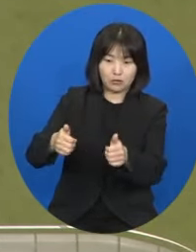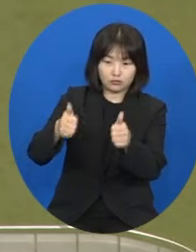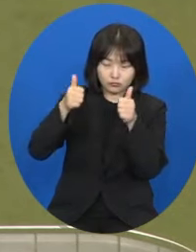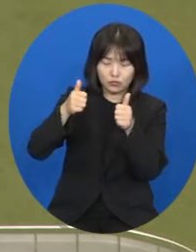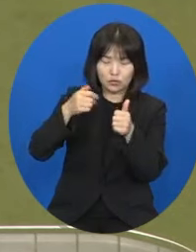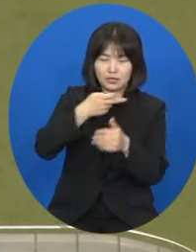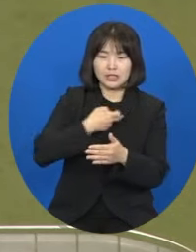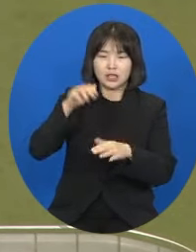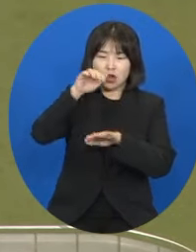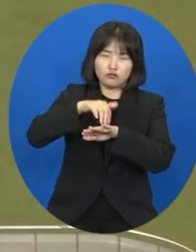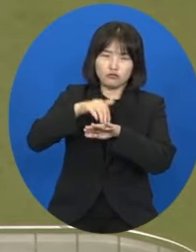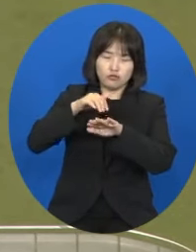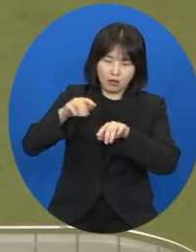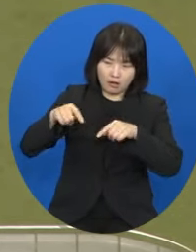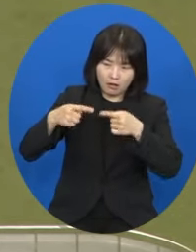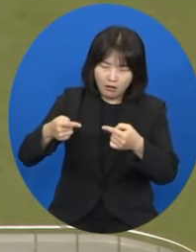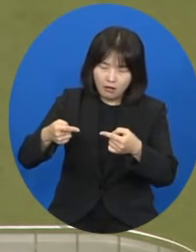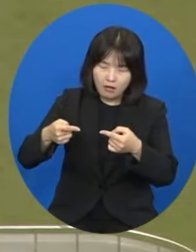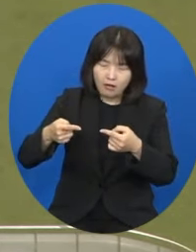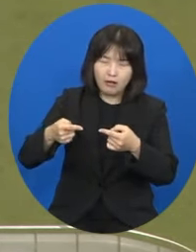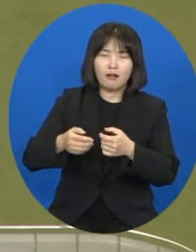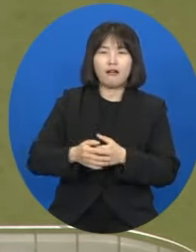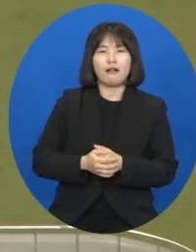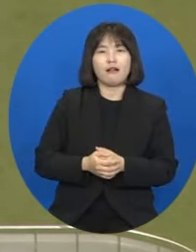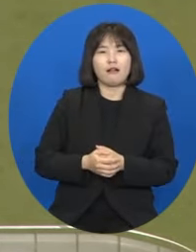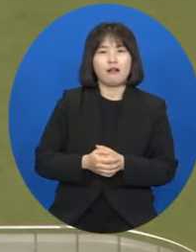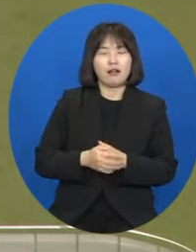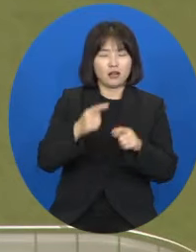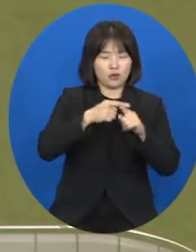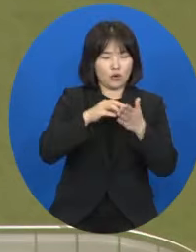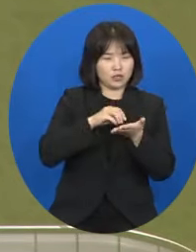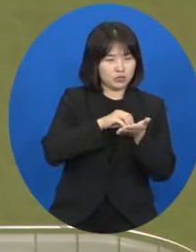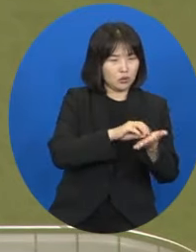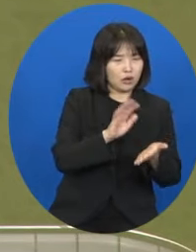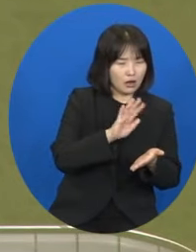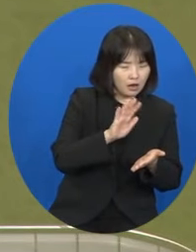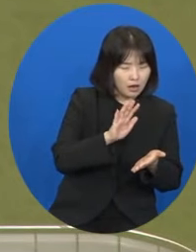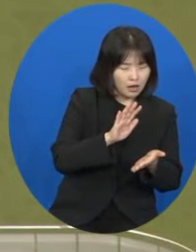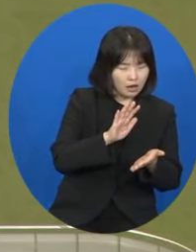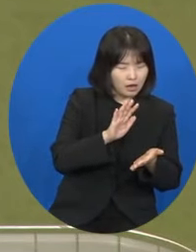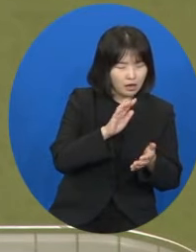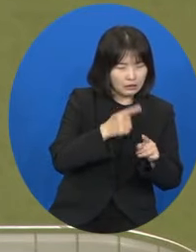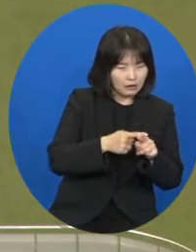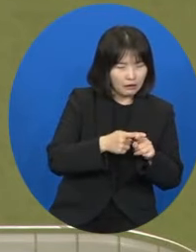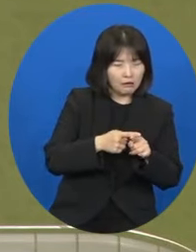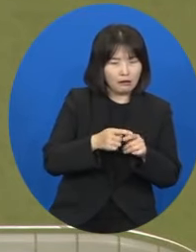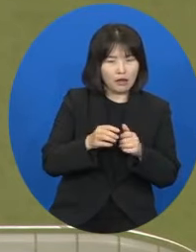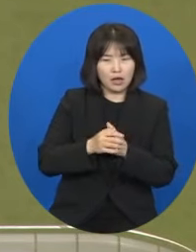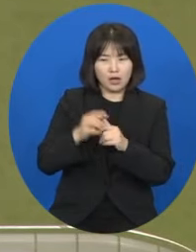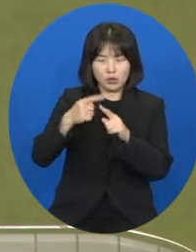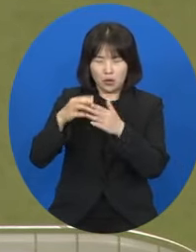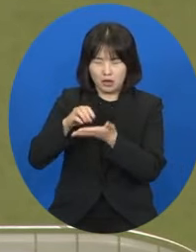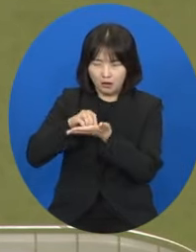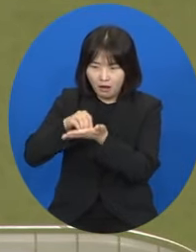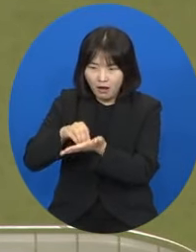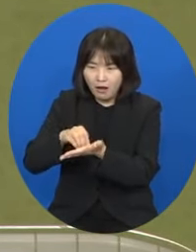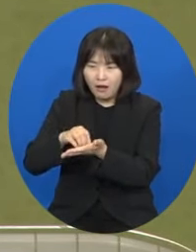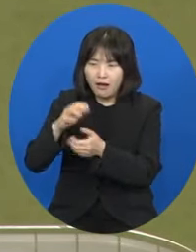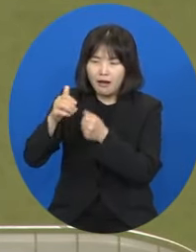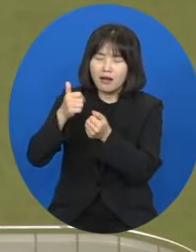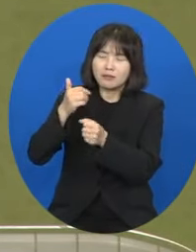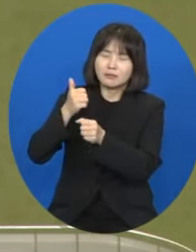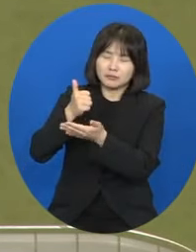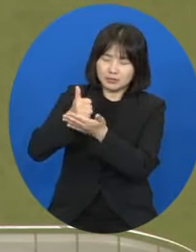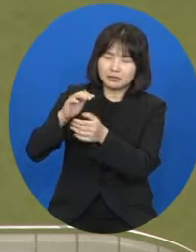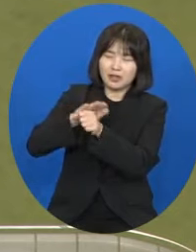받으시는데 오랜 기간 등록하지 않은 채 이렇게 신앙생활 하시다가 딱 정착했는데 얼마나 그 하나님의 사랑이